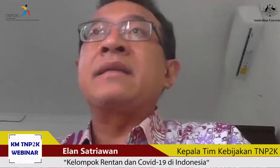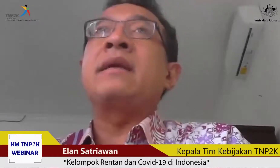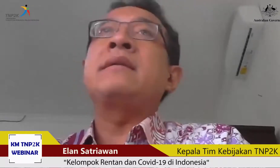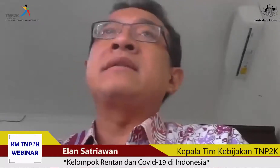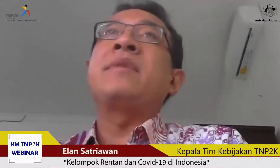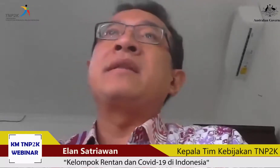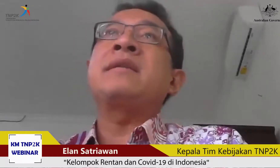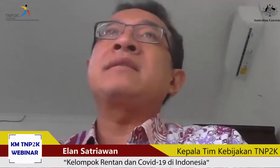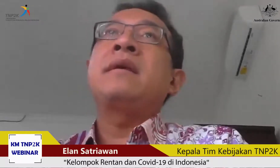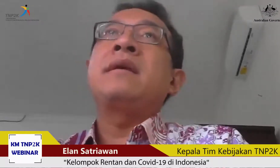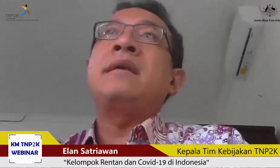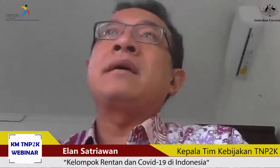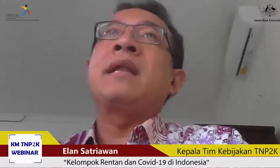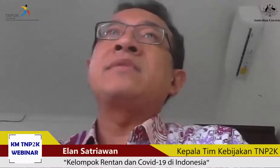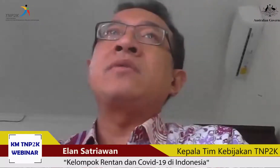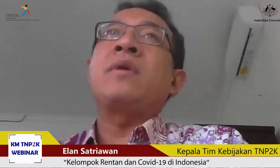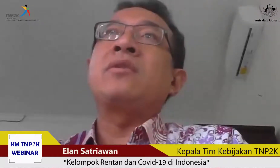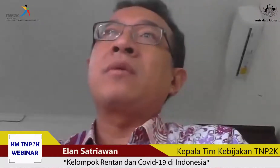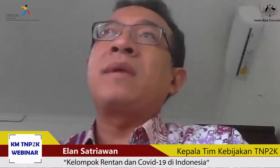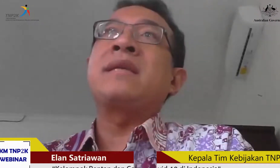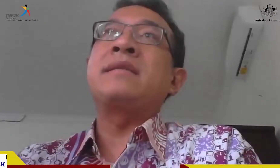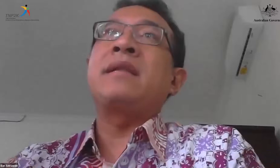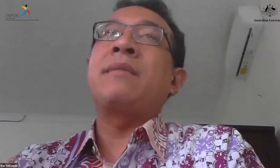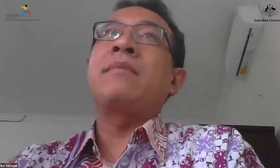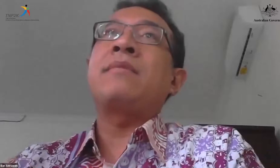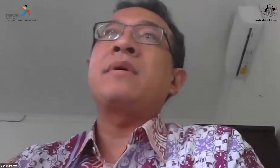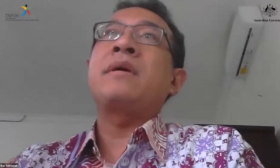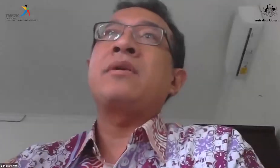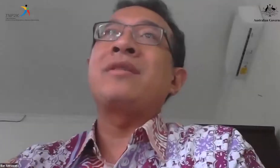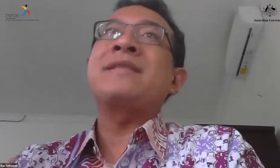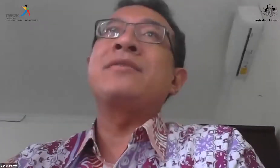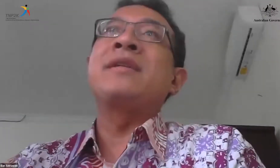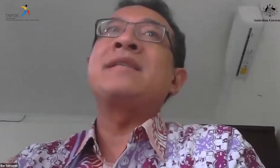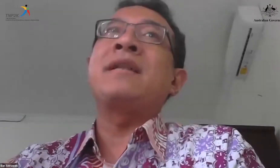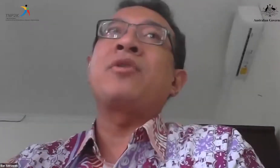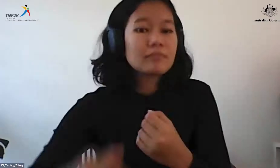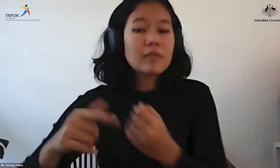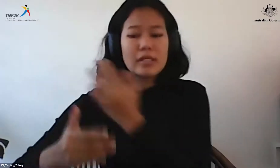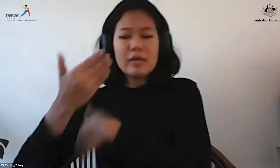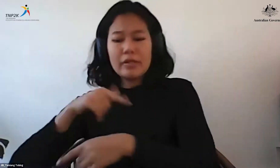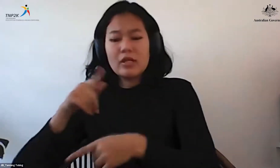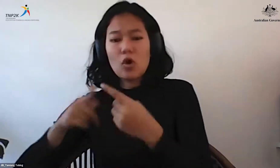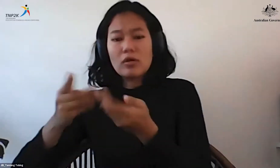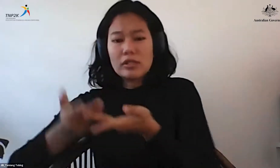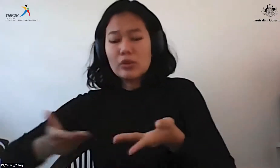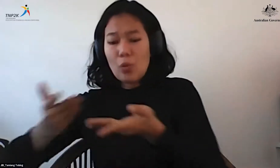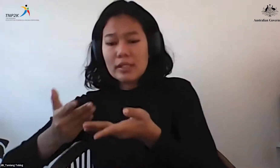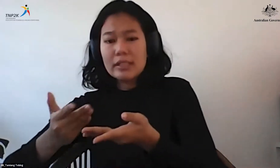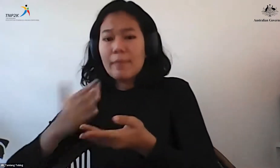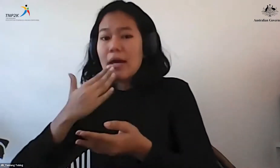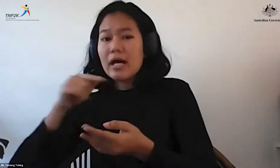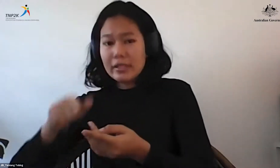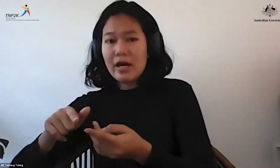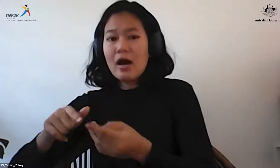Disabilitas misalnya, ya. Disabilitas yang dalam situasi normal saja dalam konteks Indonesia ini merupakan kelompok rentan, ya, karena memang